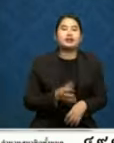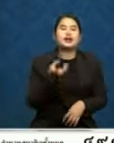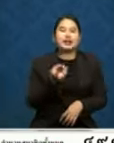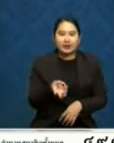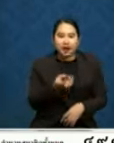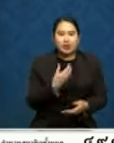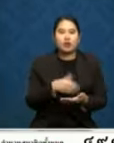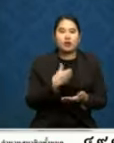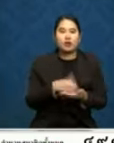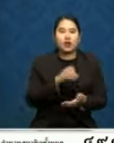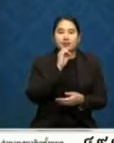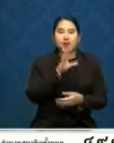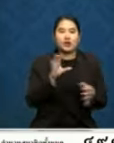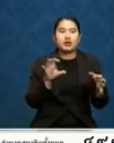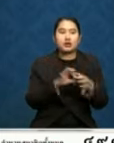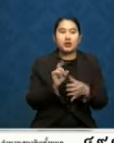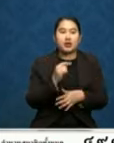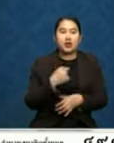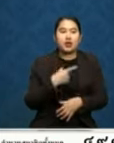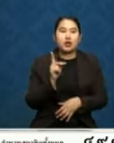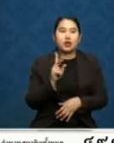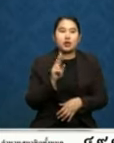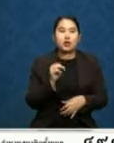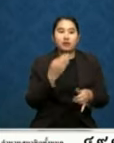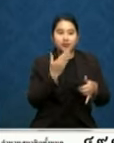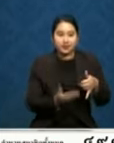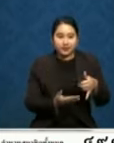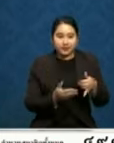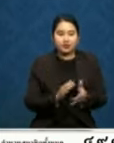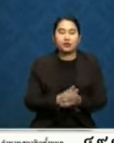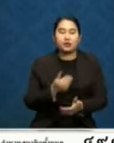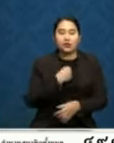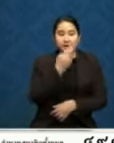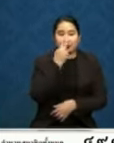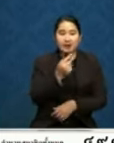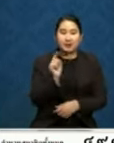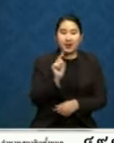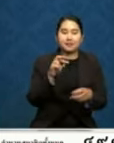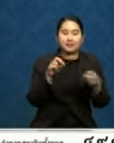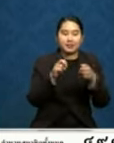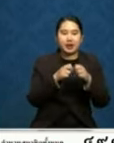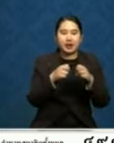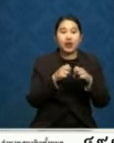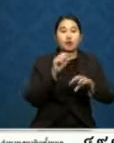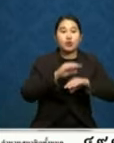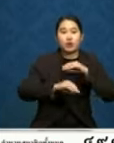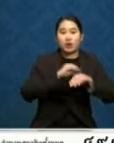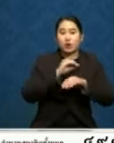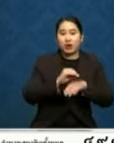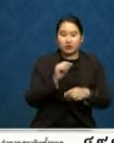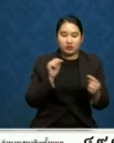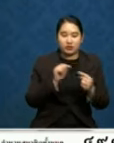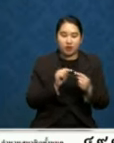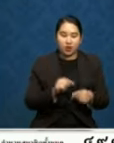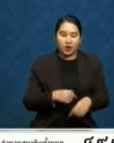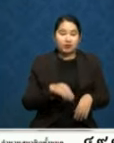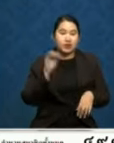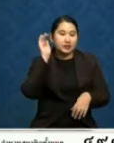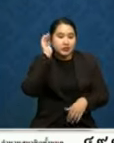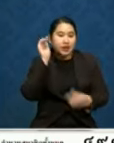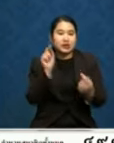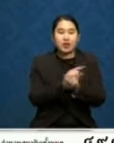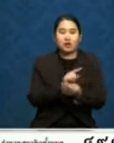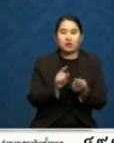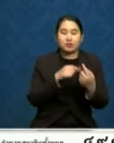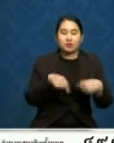ด็นที่เกี่ยวข้องเท่านั้นเช่นกรณีของกรมคุมประพฤตินั้นเนี่ยผมพบว่ามันมีโครงการที่เรียกว่าโครงการสร้างความเชื่อมั่นต่อชุมชนด้วยมาต